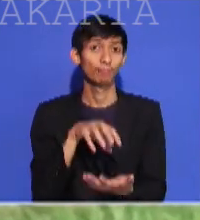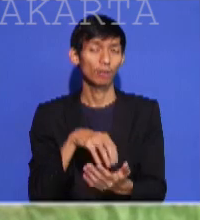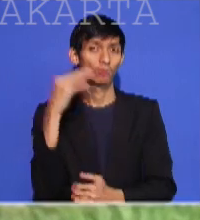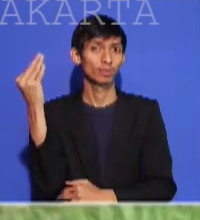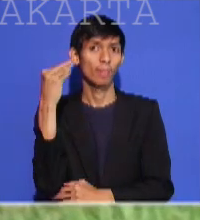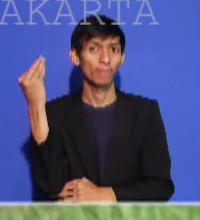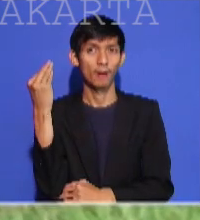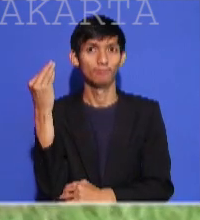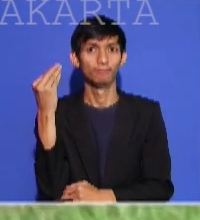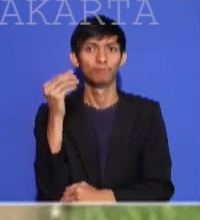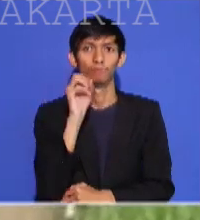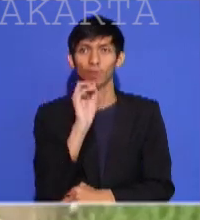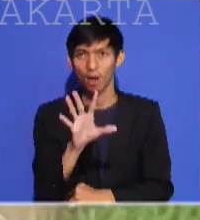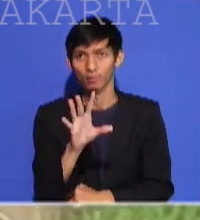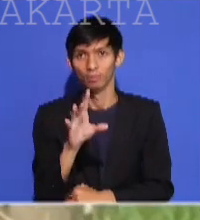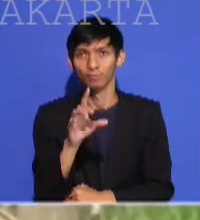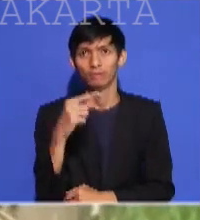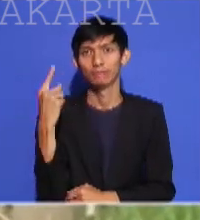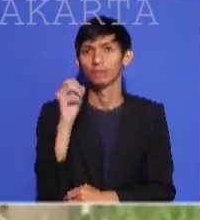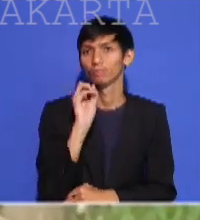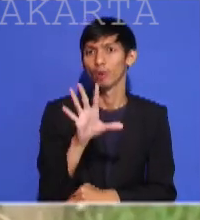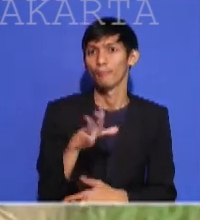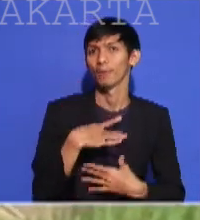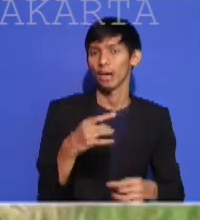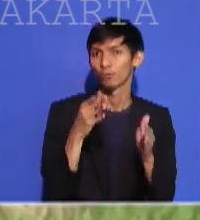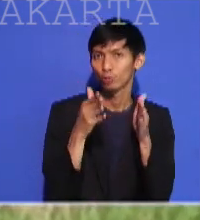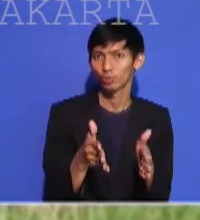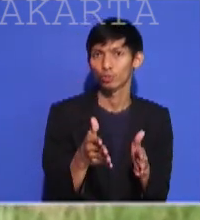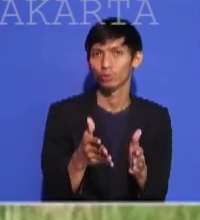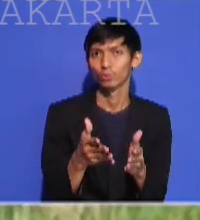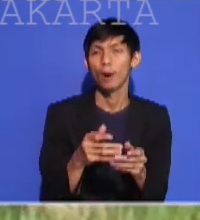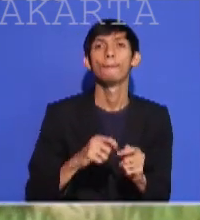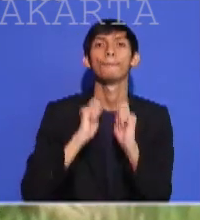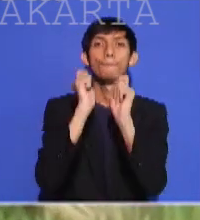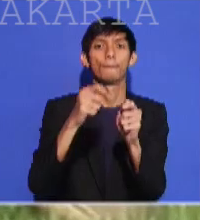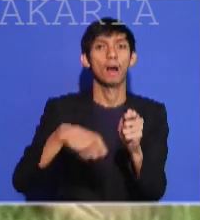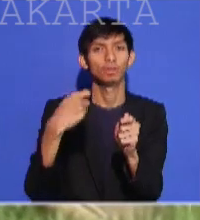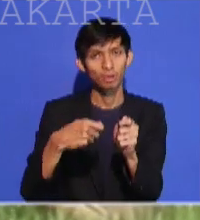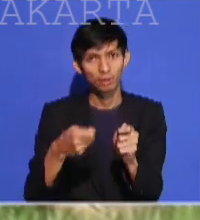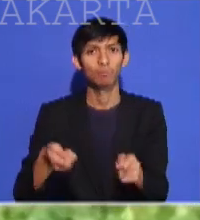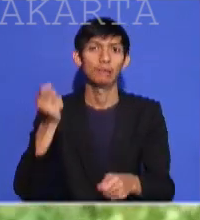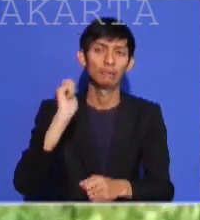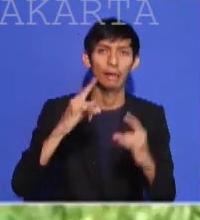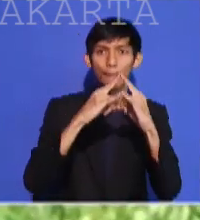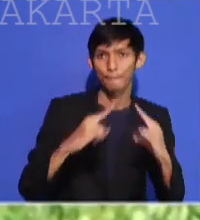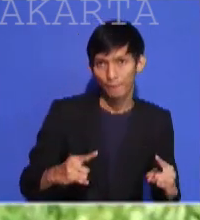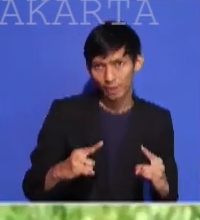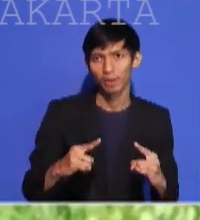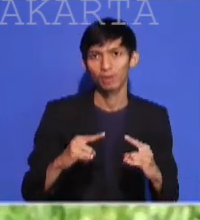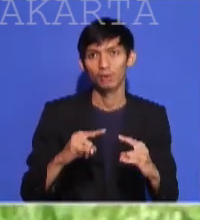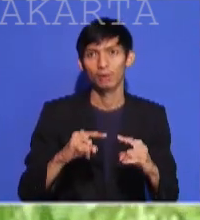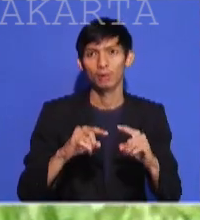asring dipun dadosaken jujukan wisatawan minat khusus mancing, camping sarta papan kangge panaliten lingkungan